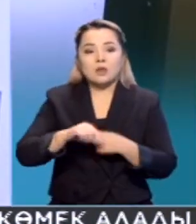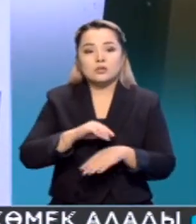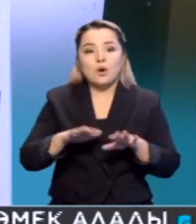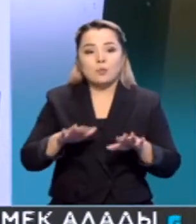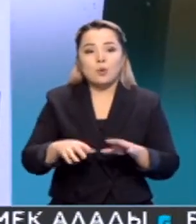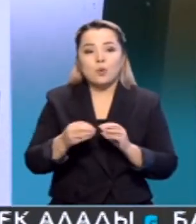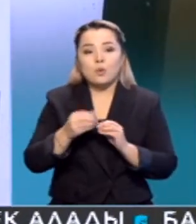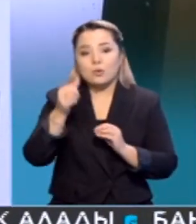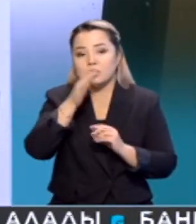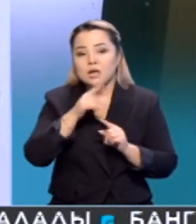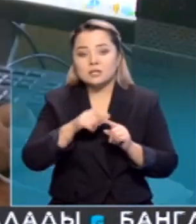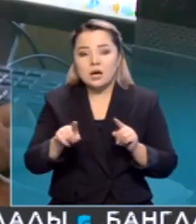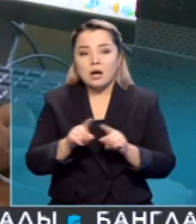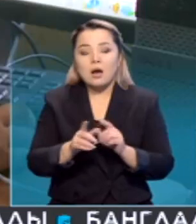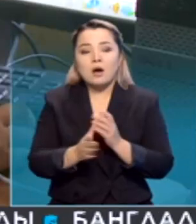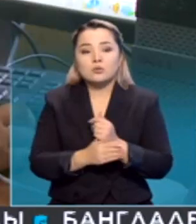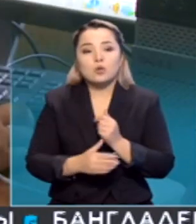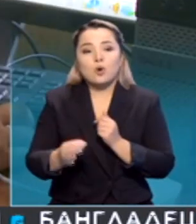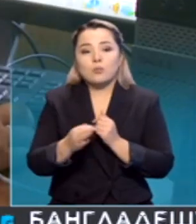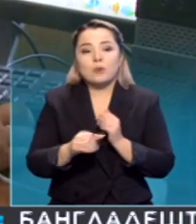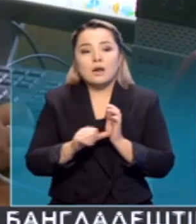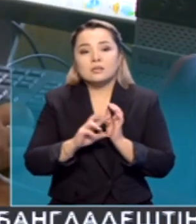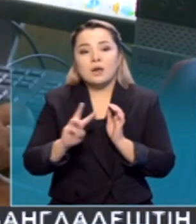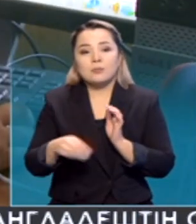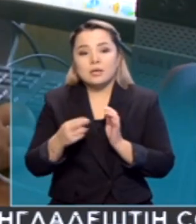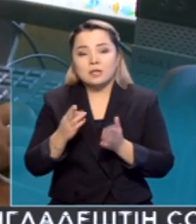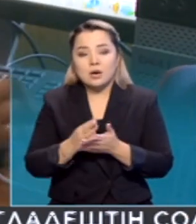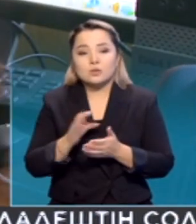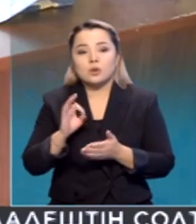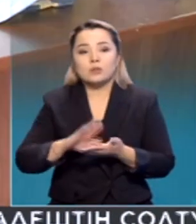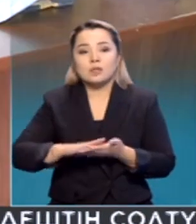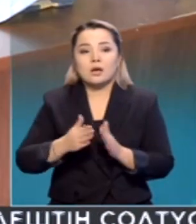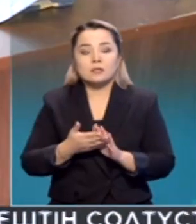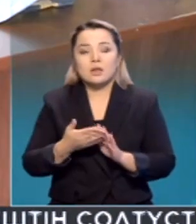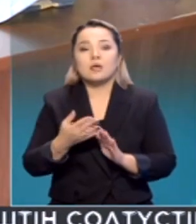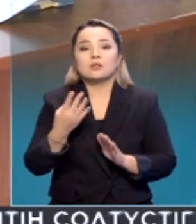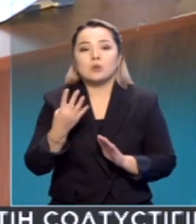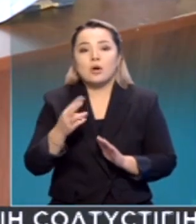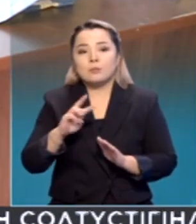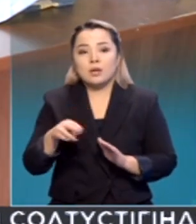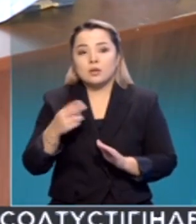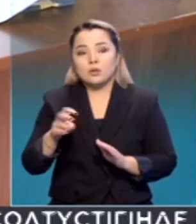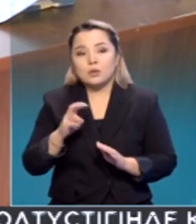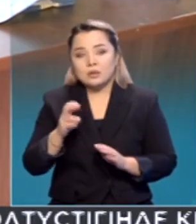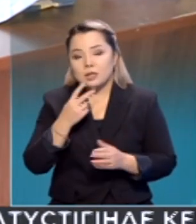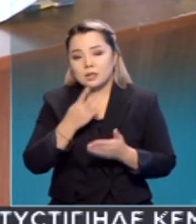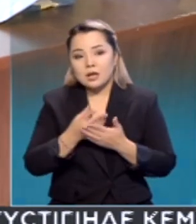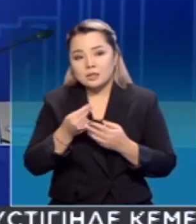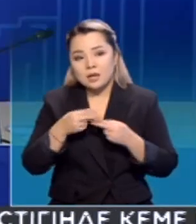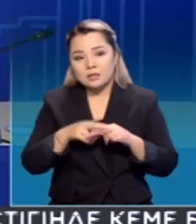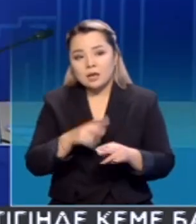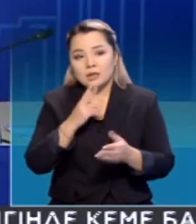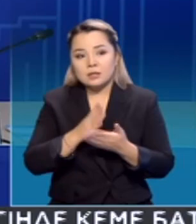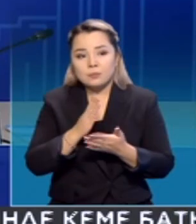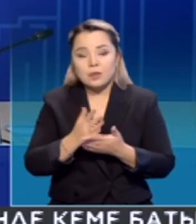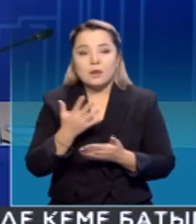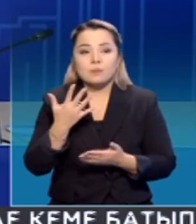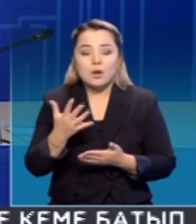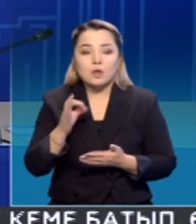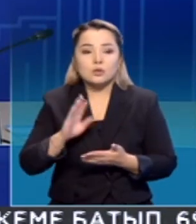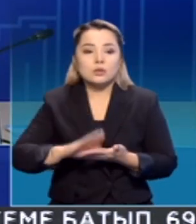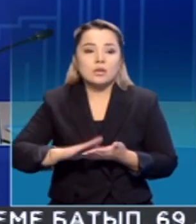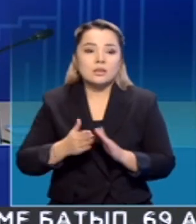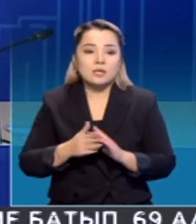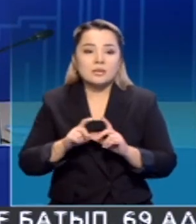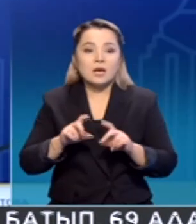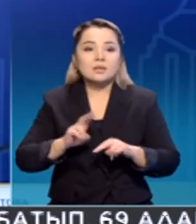жылда Атырау облысының экономикасына 6 миллиард, әлеуметтік салаға 4 миллиард теңгеге жуық қаржылай көмек көрсеткен. 5 әлеуметтік